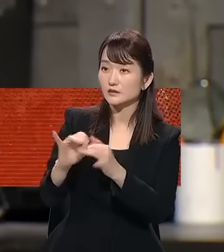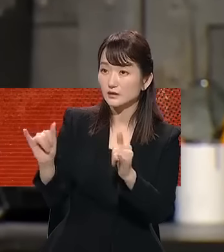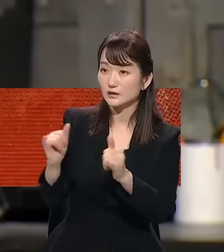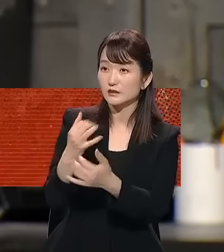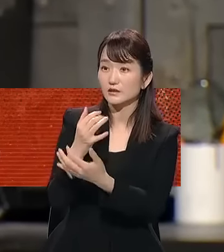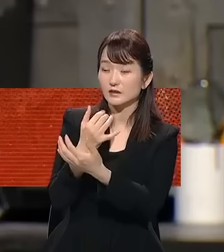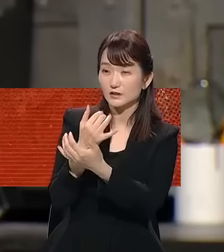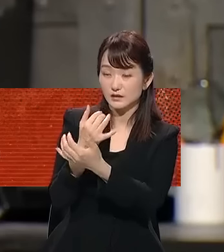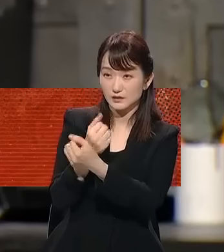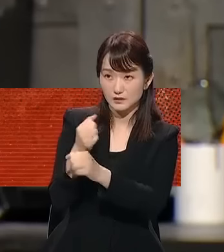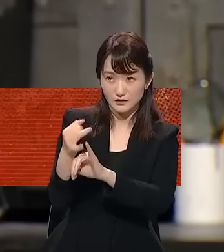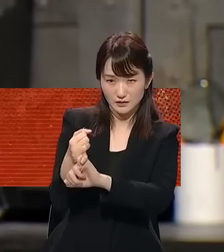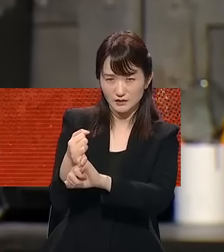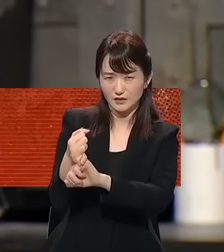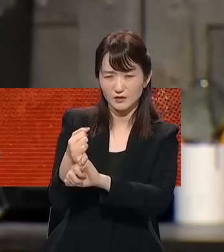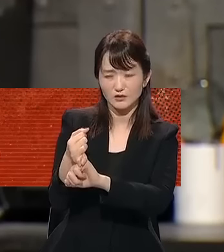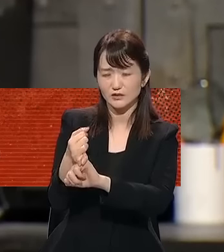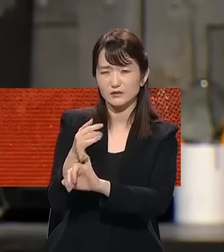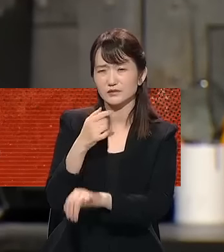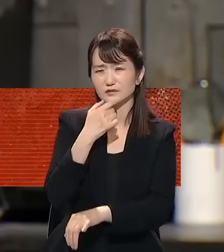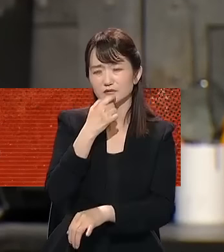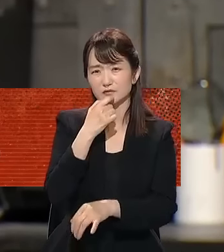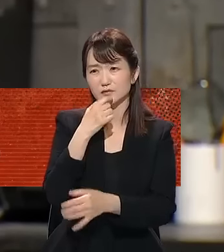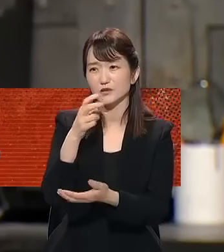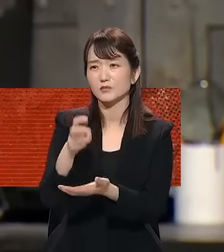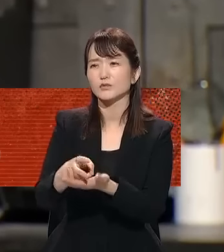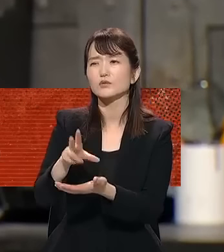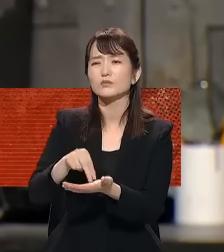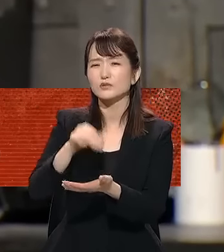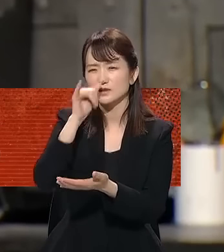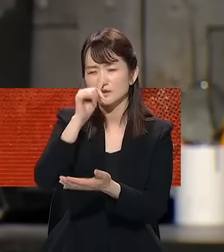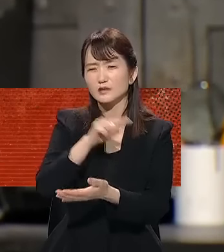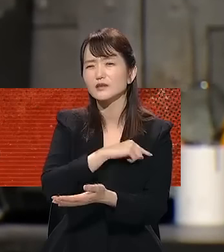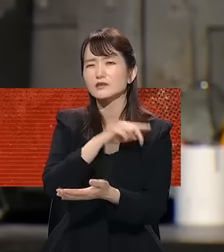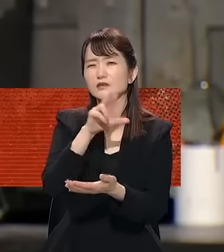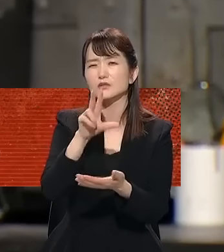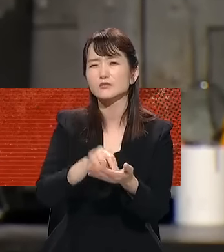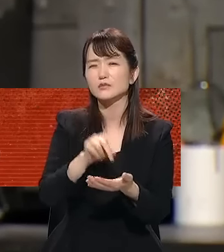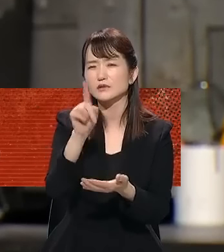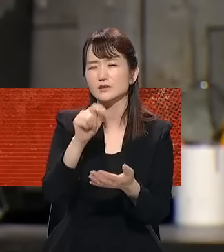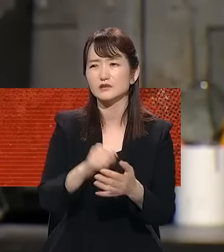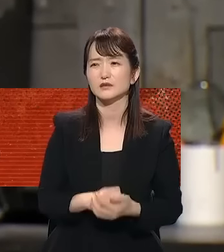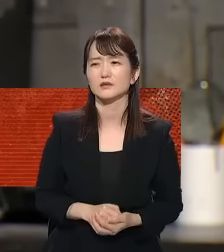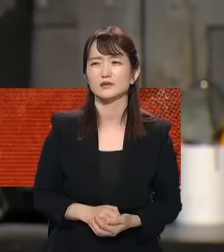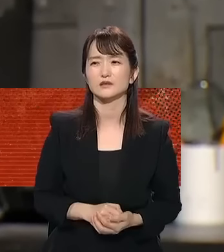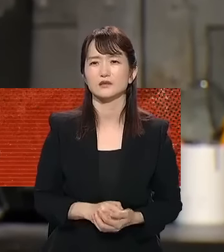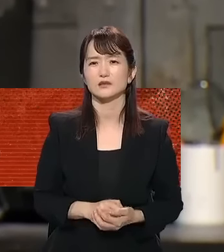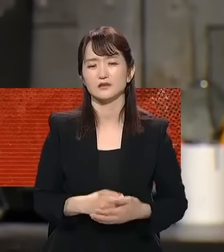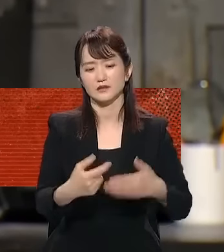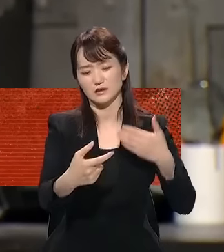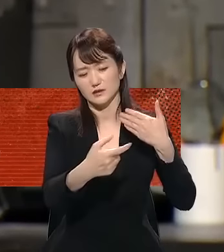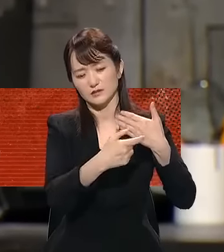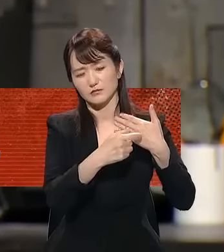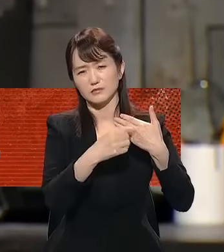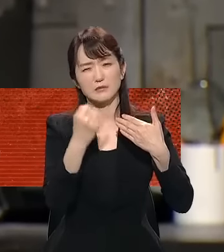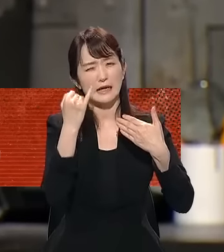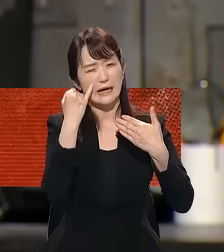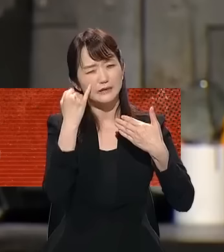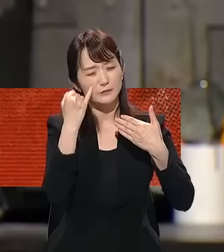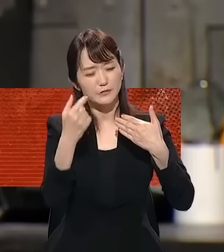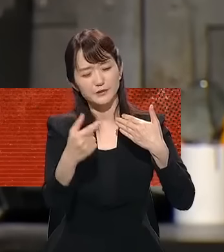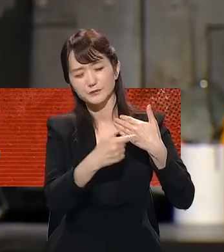않다 법적으로는 가능합니다 근데 문제 가장 문제가 저는 굳지 저걸 아줌마라고 썼는게 조금 문제가 될 것